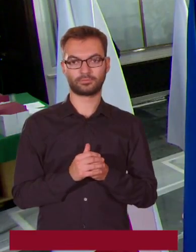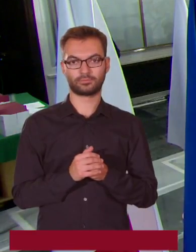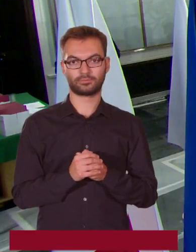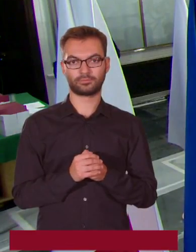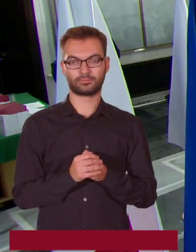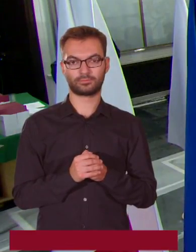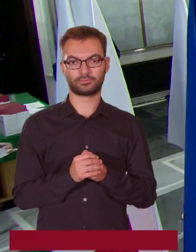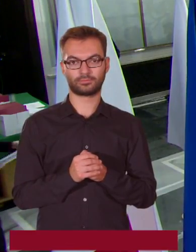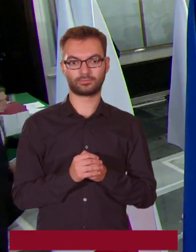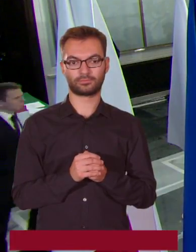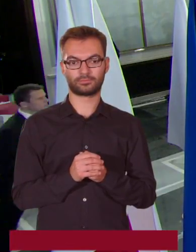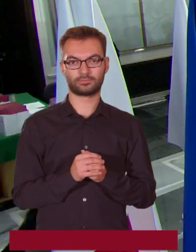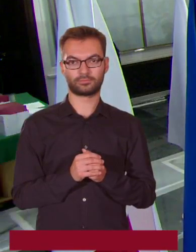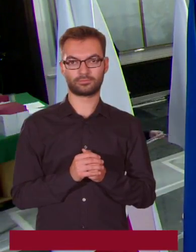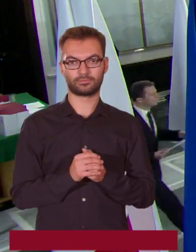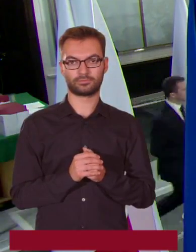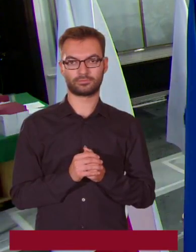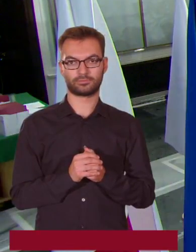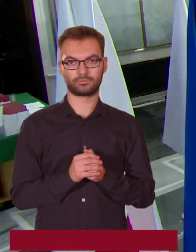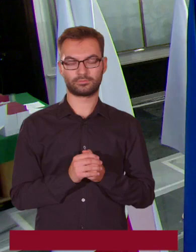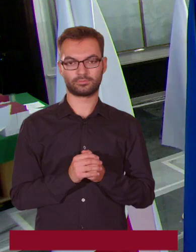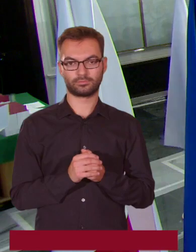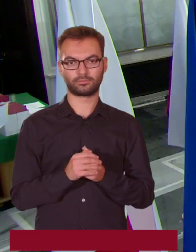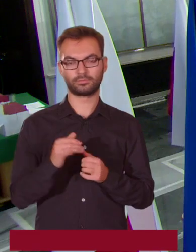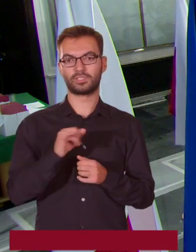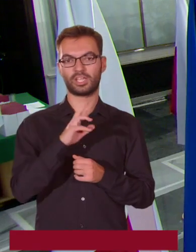To poproszę pana Jerzego Antoniego Gosiewskiego.